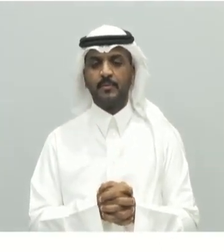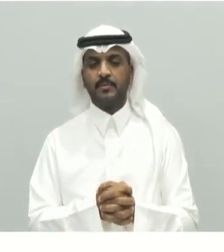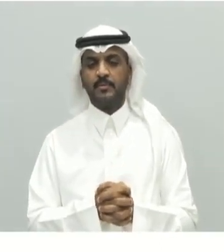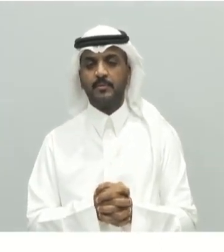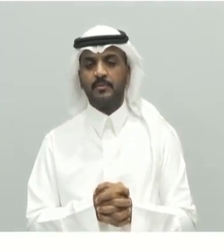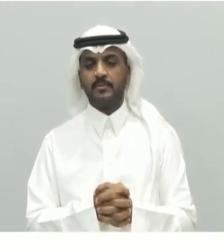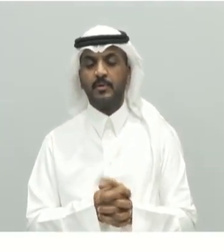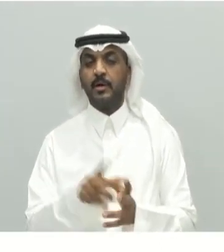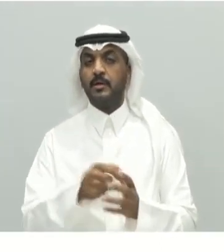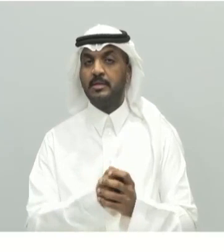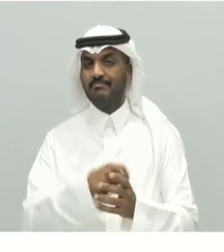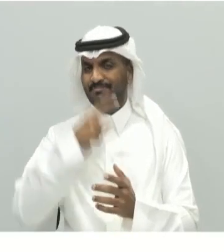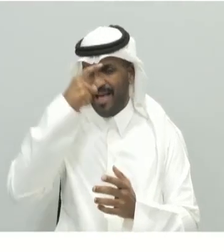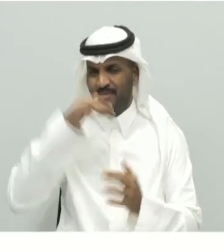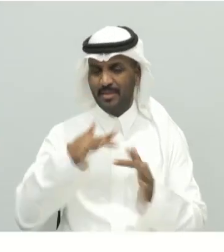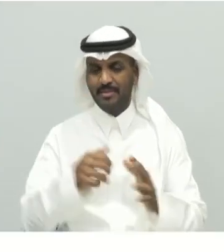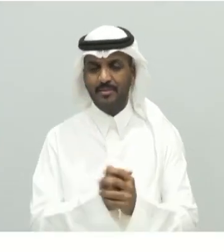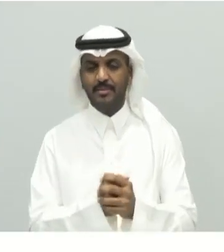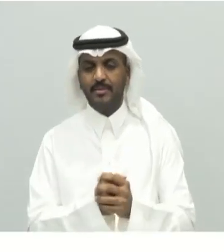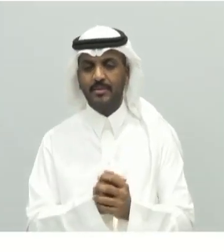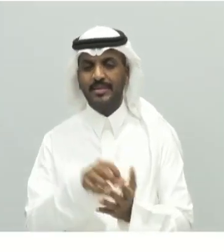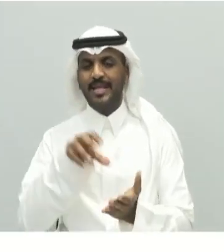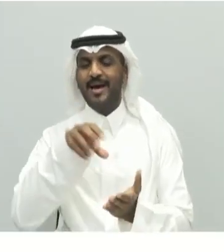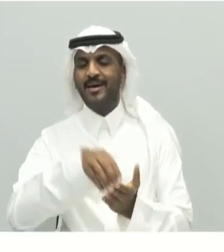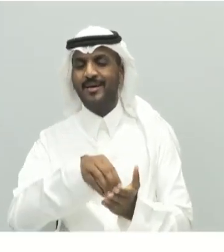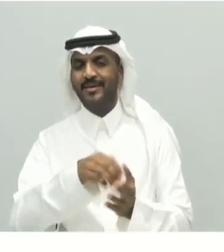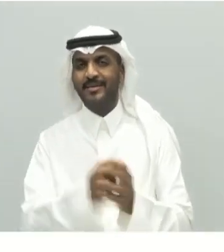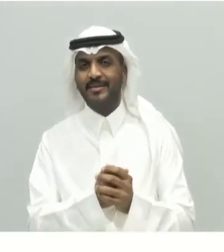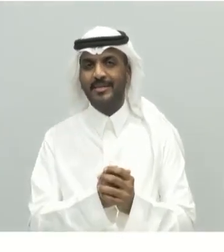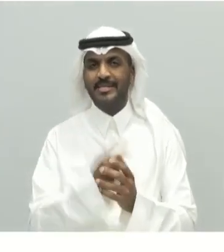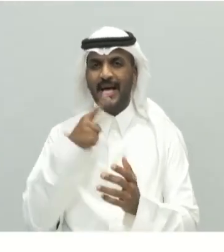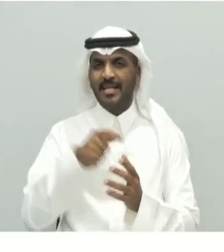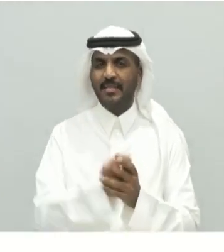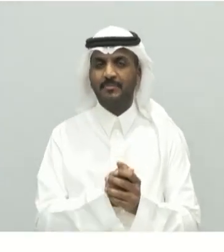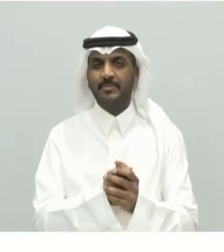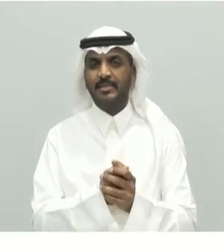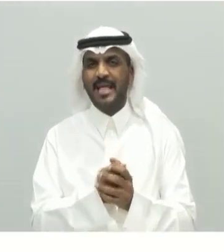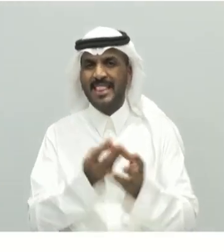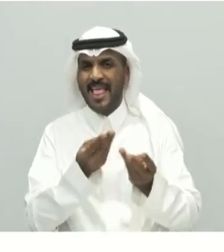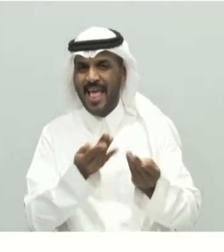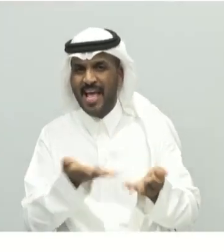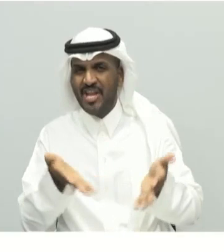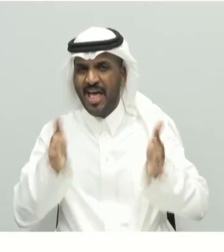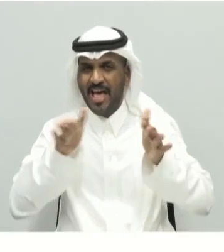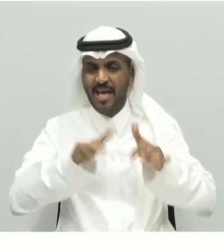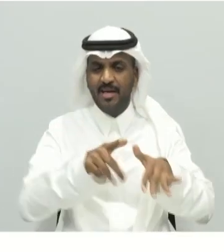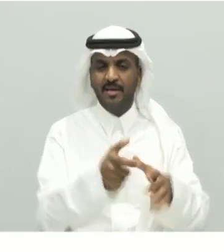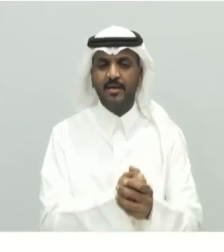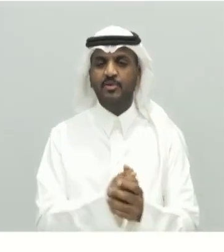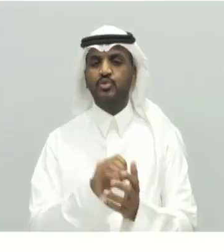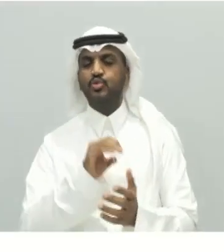منطقه صحاري الثاني ب تقع صحراء الدهنا في